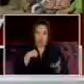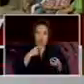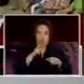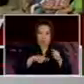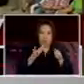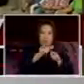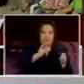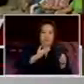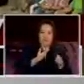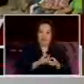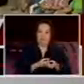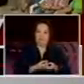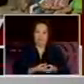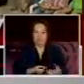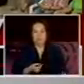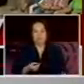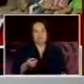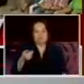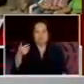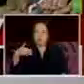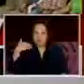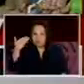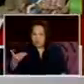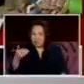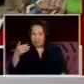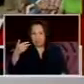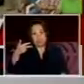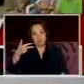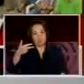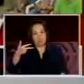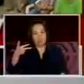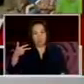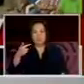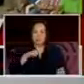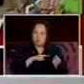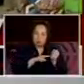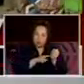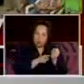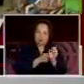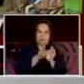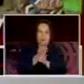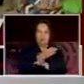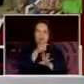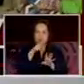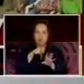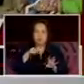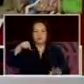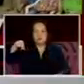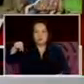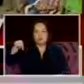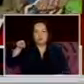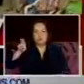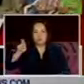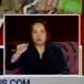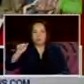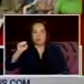Sunod na punto. Sinabi ko sa umpisa, this is quasi-judicial and this is quasi-political. Yan aminado yan